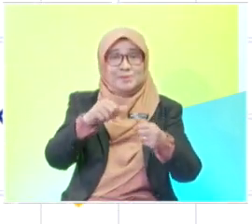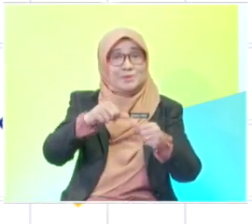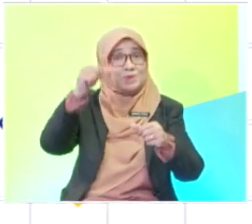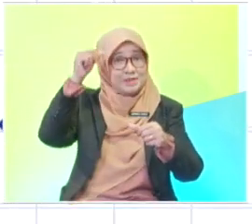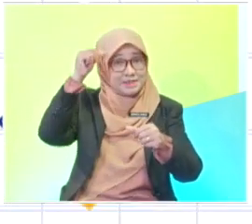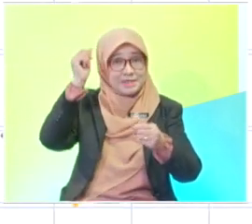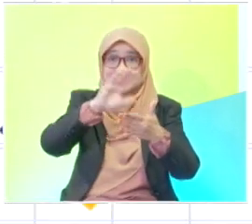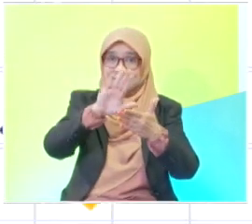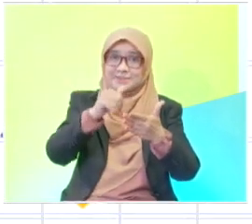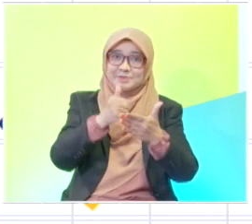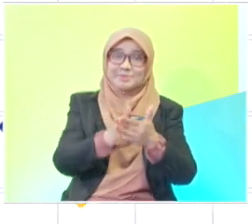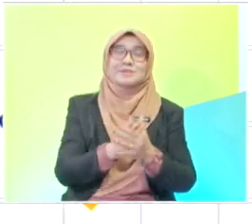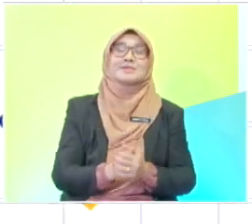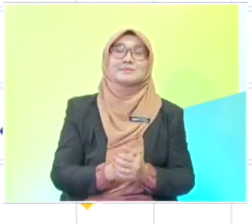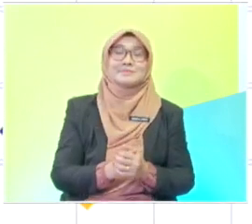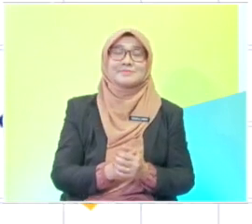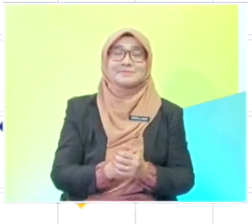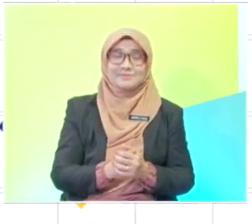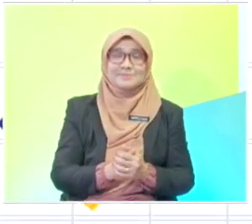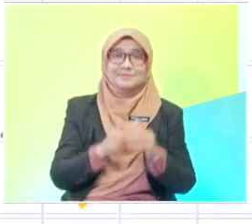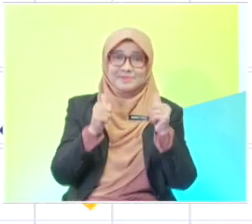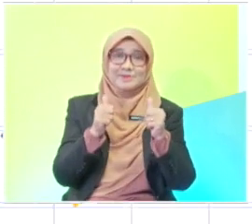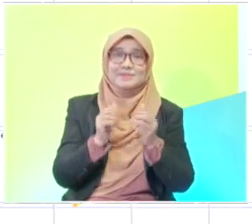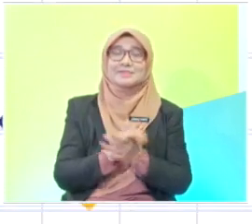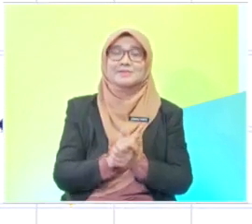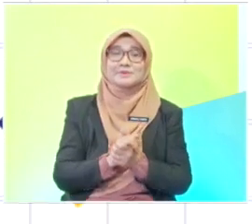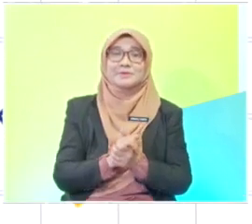vaksin, antara anti-serum. Vaksin tu bersifat